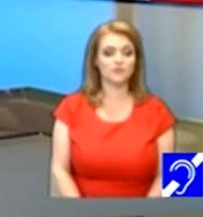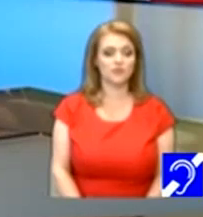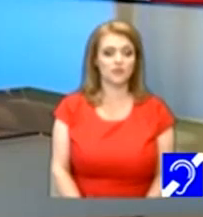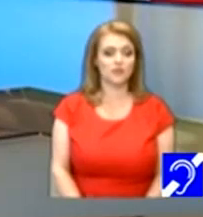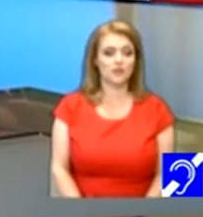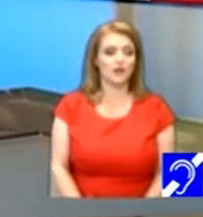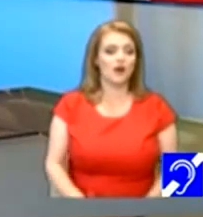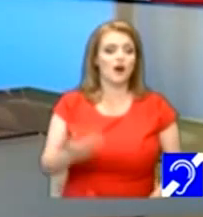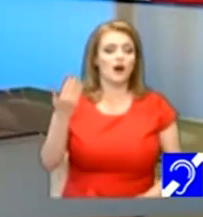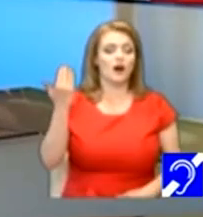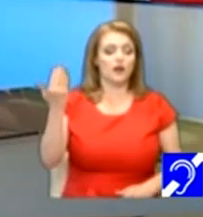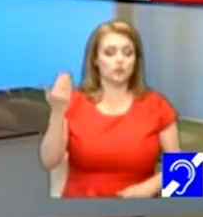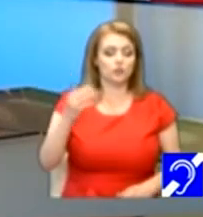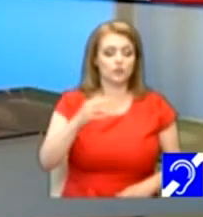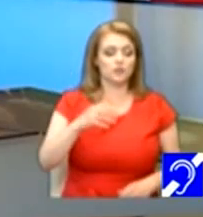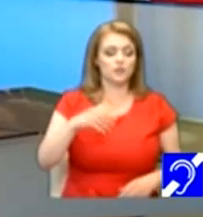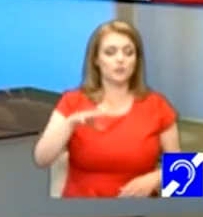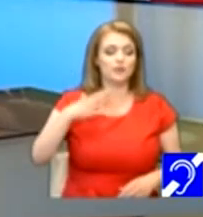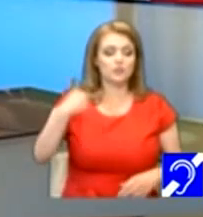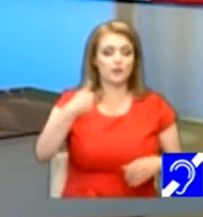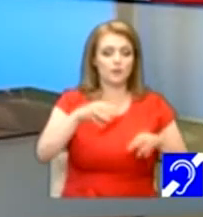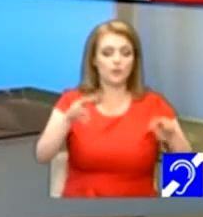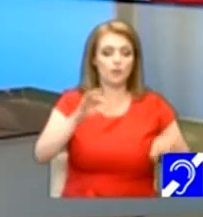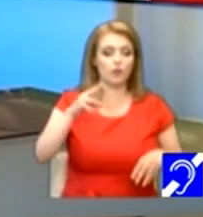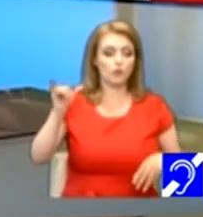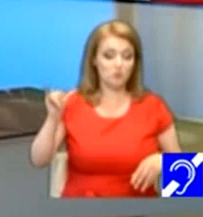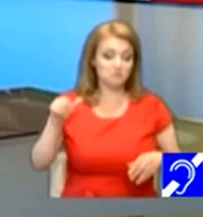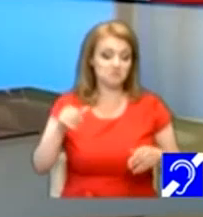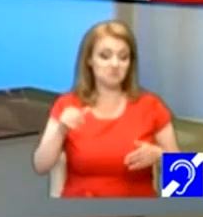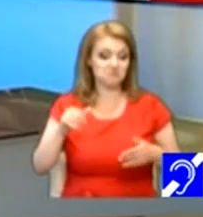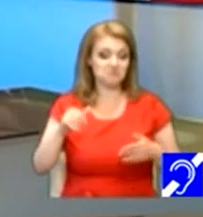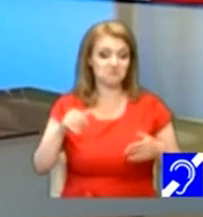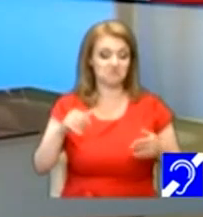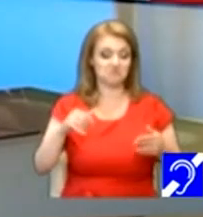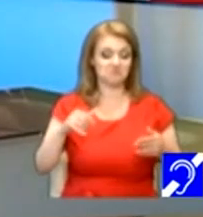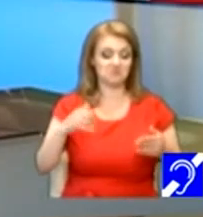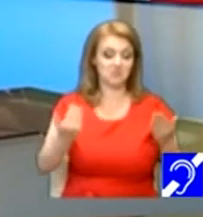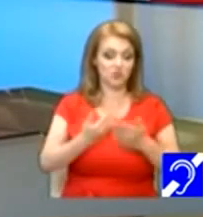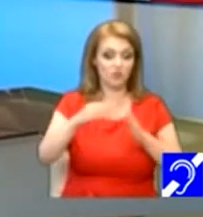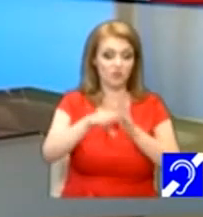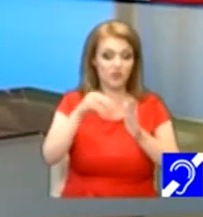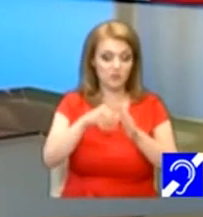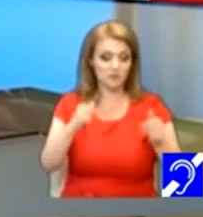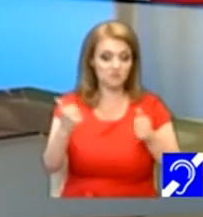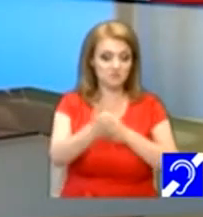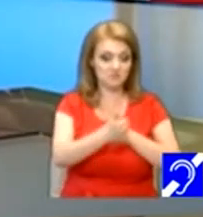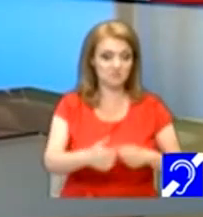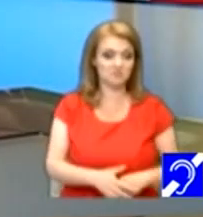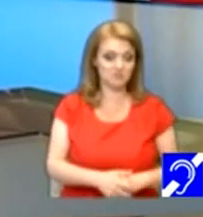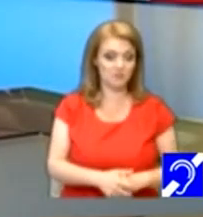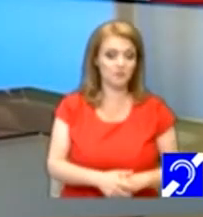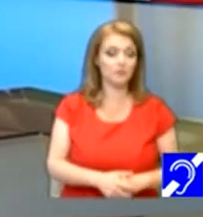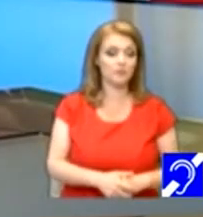Conservatorii lui Boyko Borisov conduc în alegerile parlamentare din Bulgaria la o diferență de 0,2% față de noul